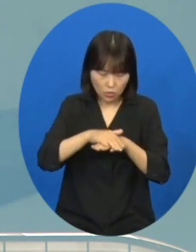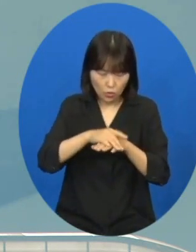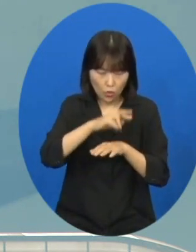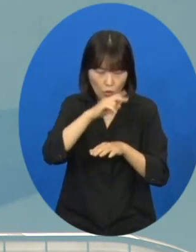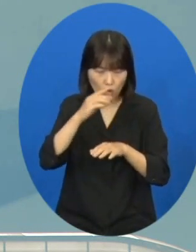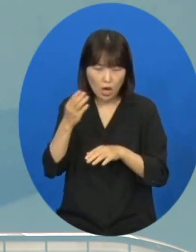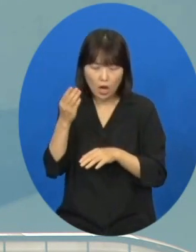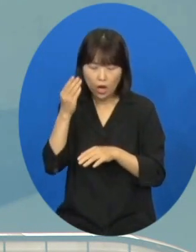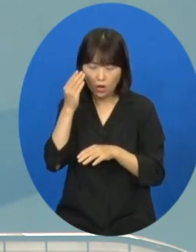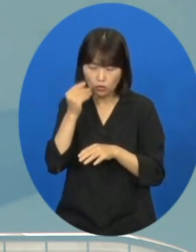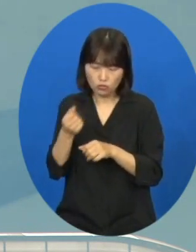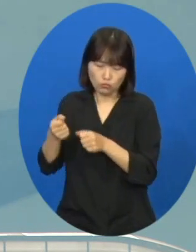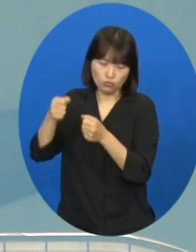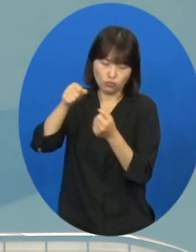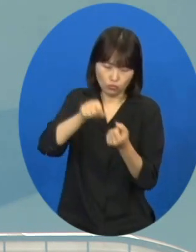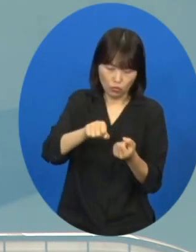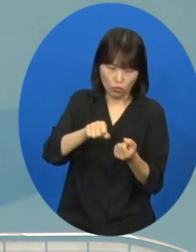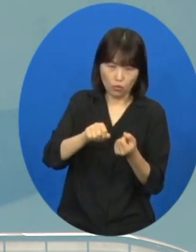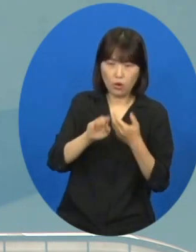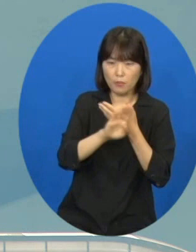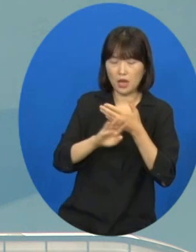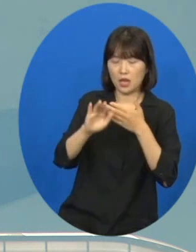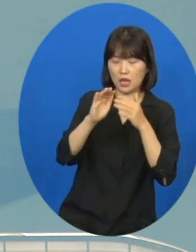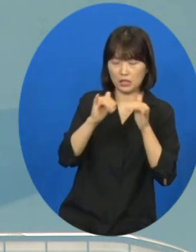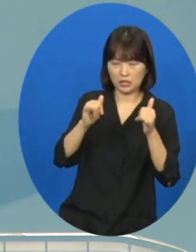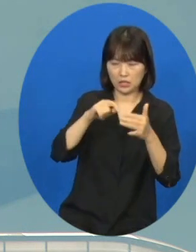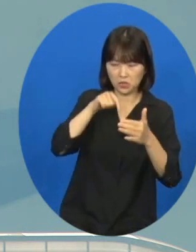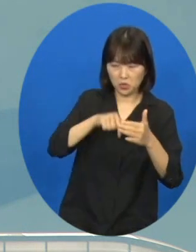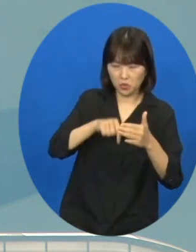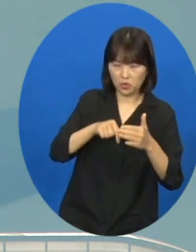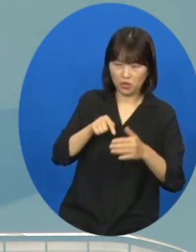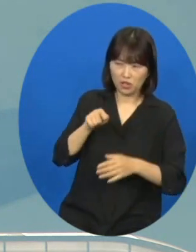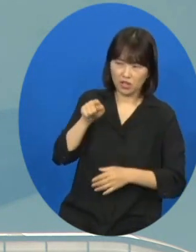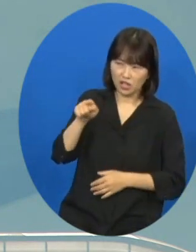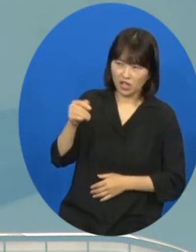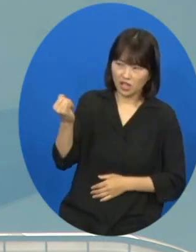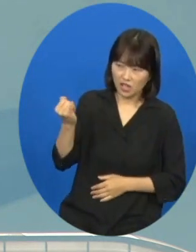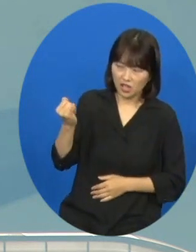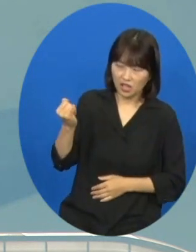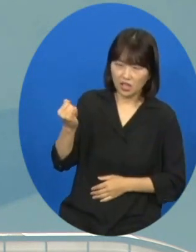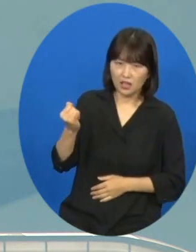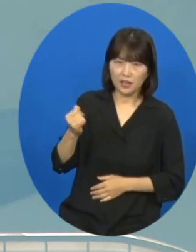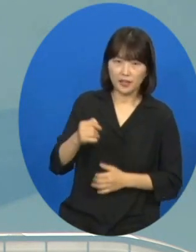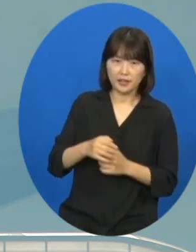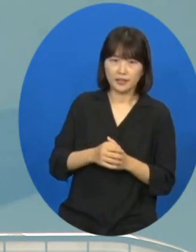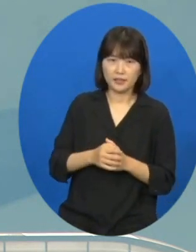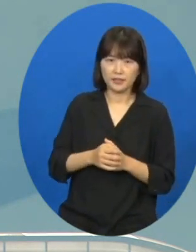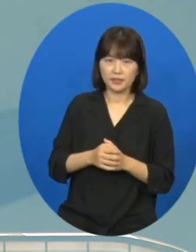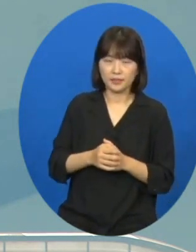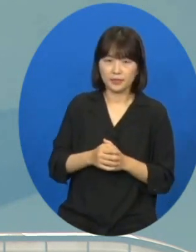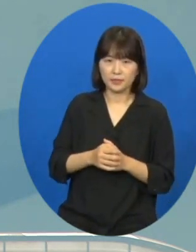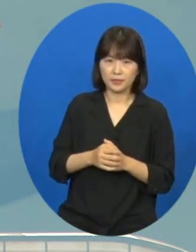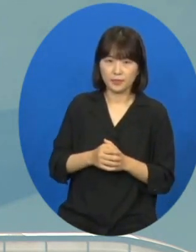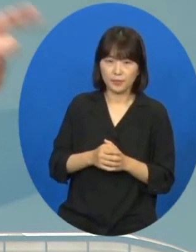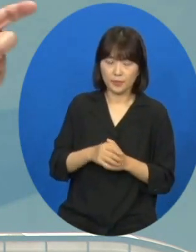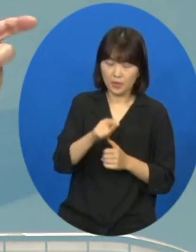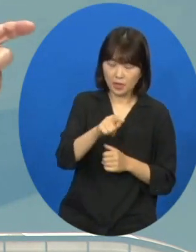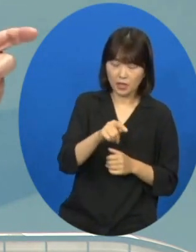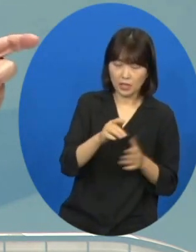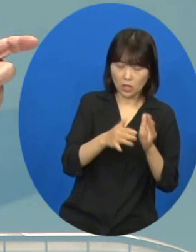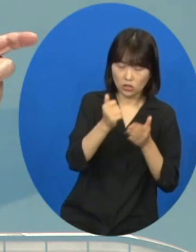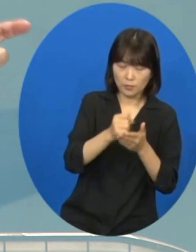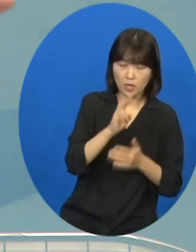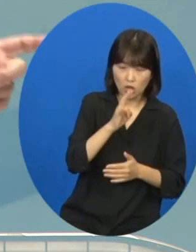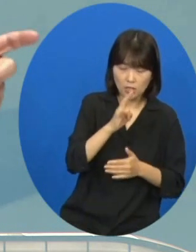그걸 보고 속으로 생각. 저 사람이 진짜 예언자라면 이 여자가 얼마나